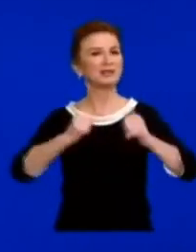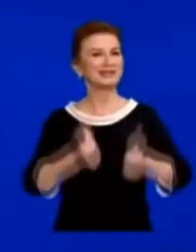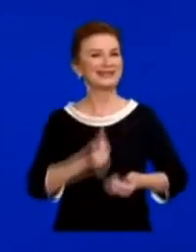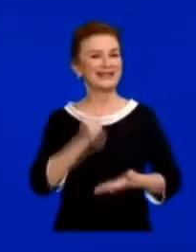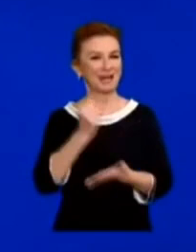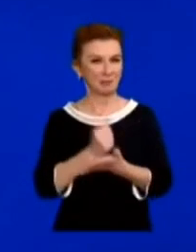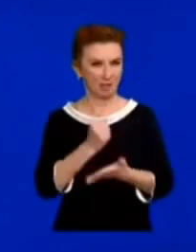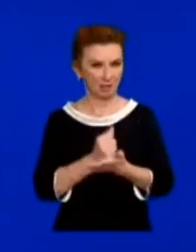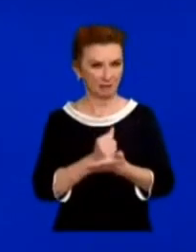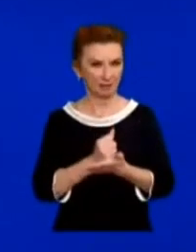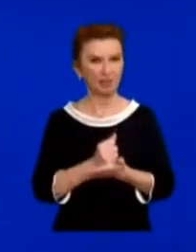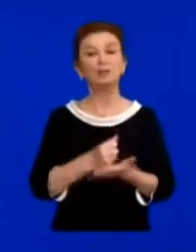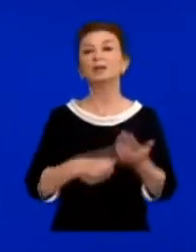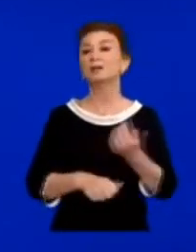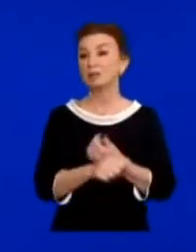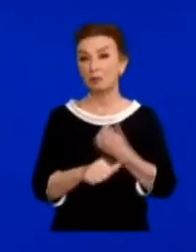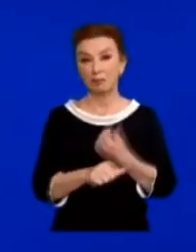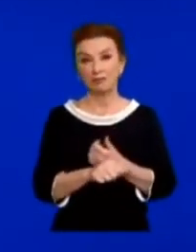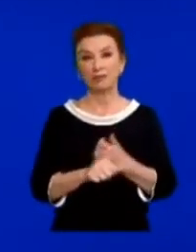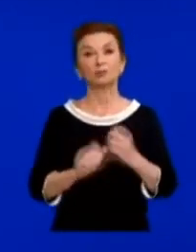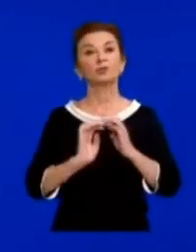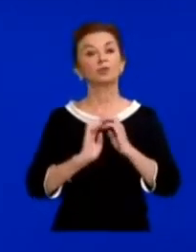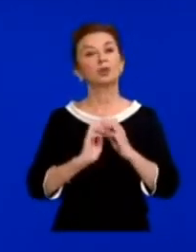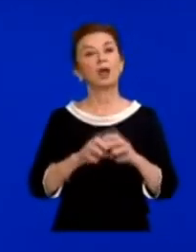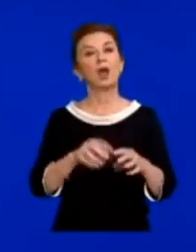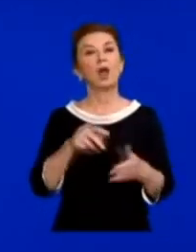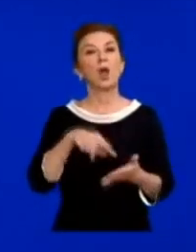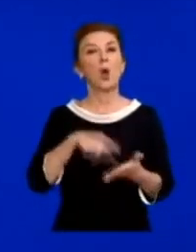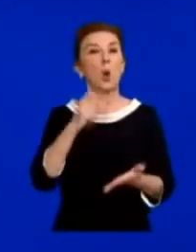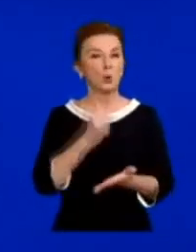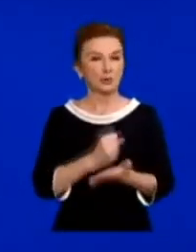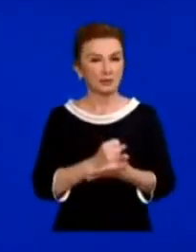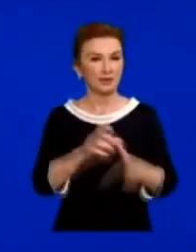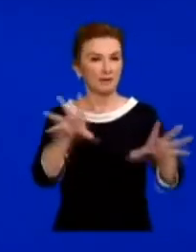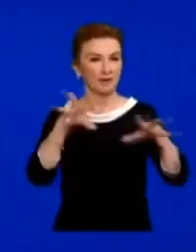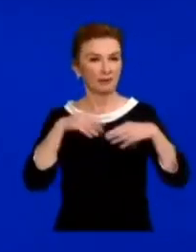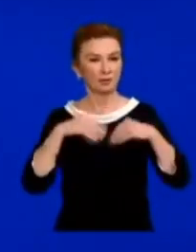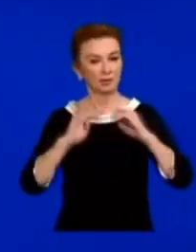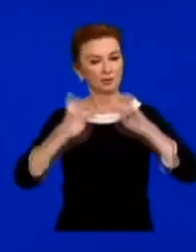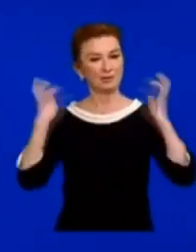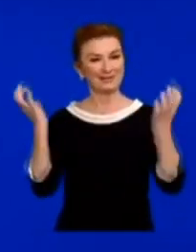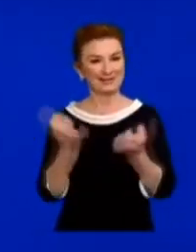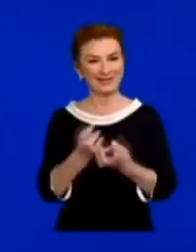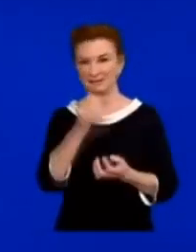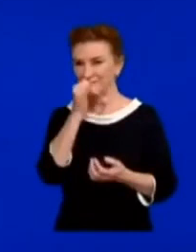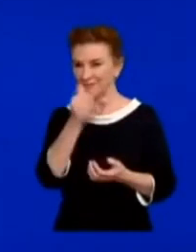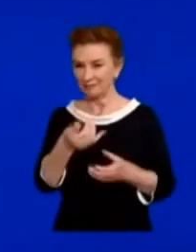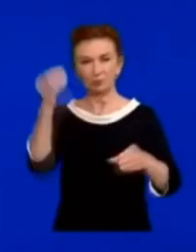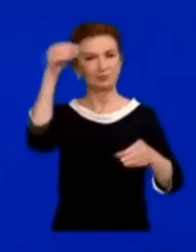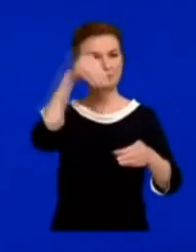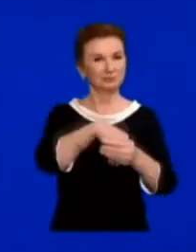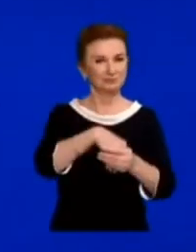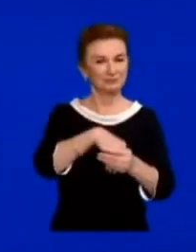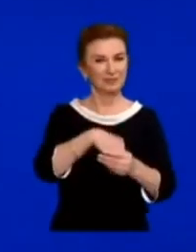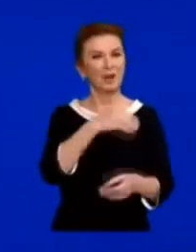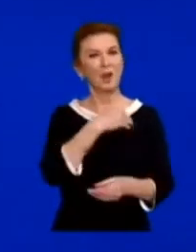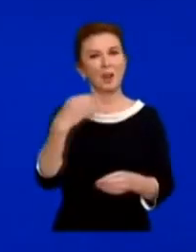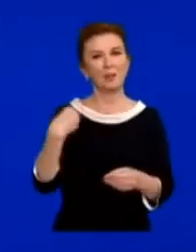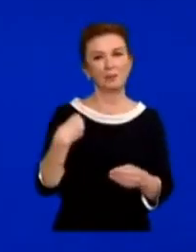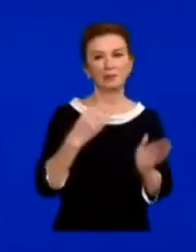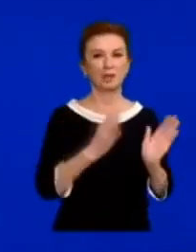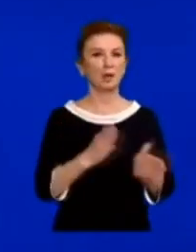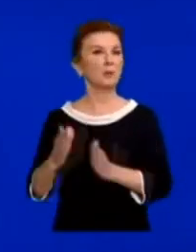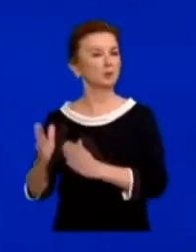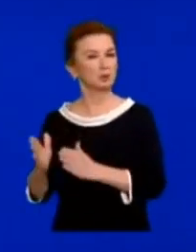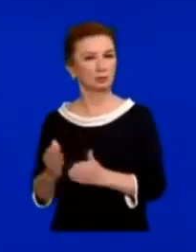którą Sejm przyjął, nie może być ostatecznie włączona do polskiego porządku prawnego, a to dlatego, że Senat,